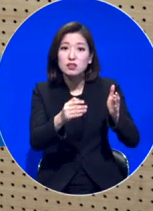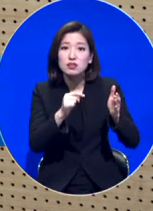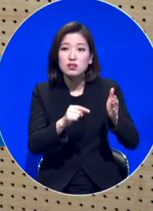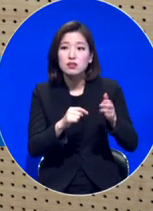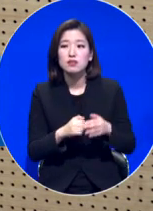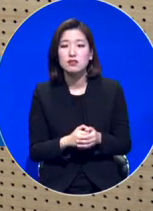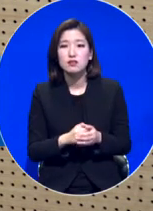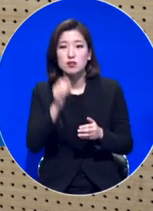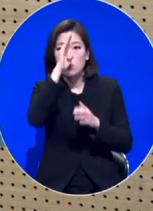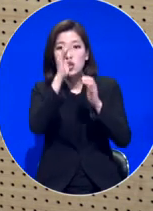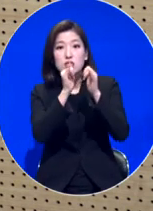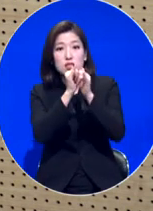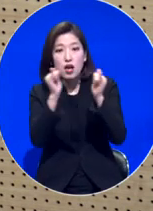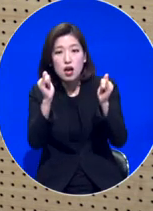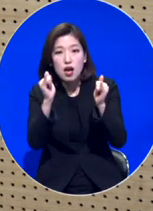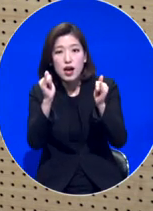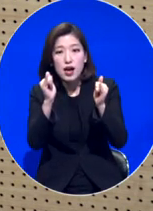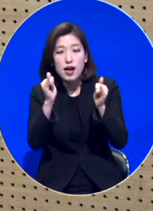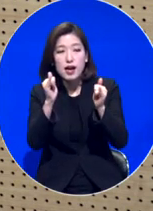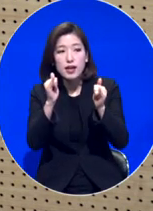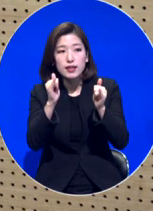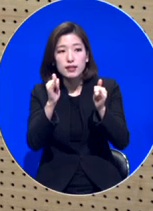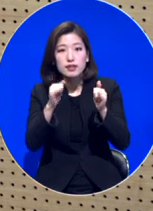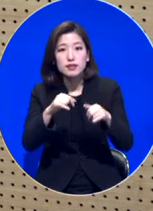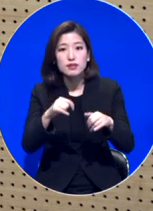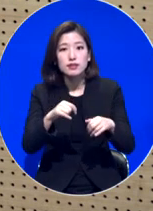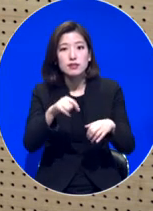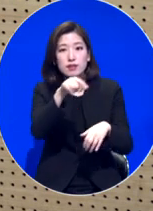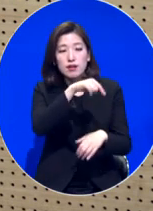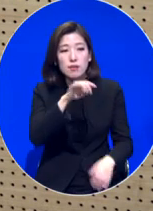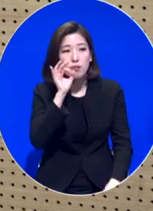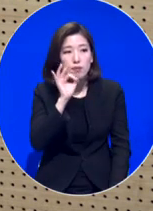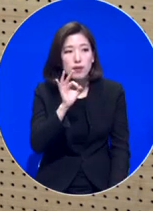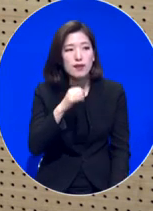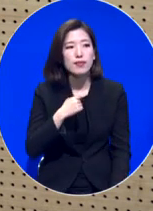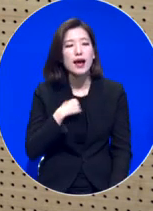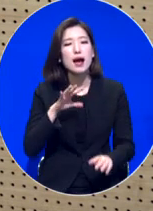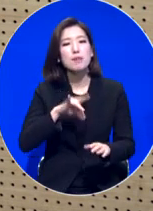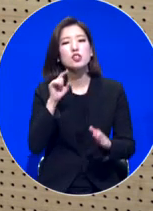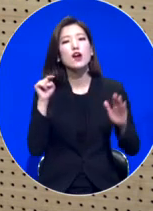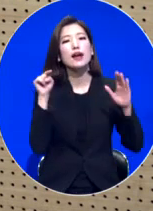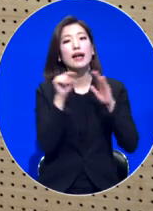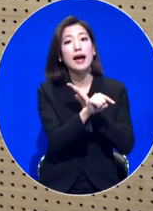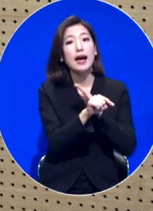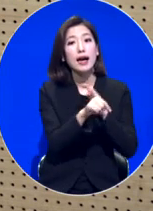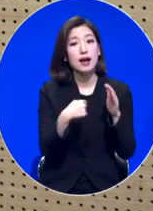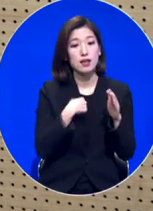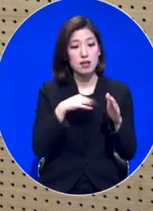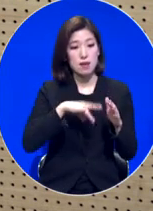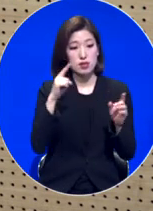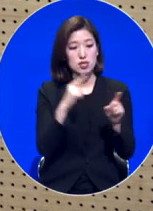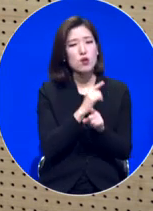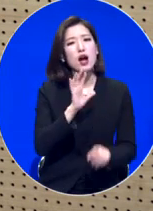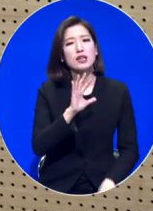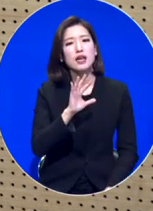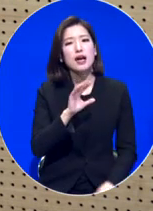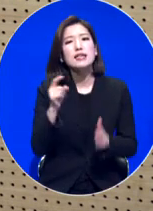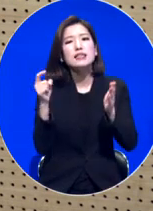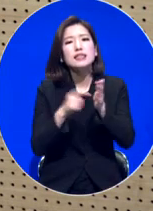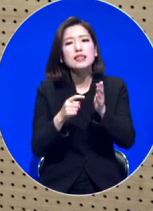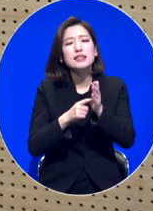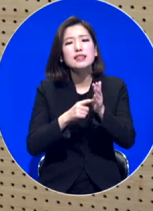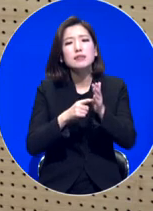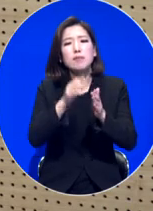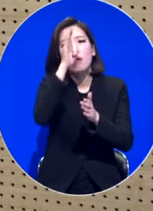내원한 환자부터 환자 순서대로 치료를 하는 것이 아니라 위급한 환자, 중환 환자부터 치료를 하게 됩니다. 이제 많은 분들이 이제